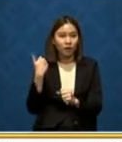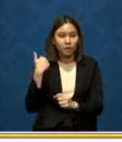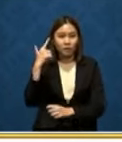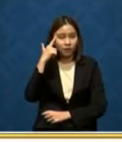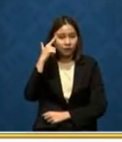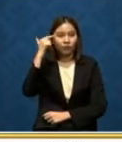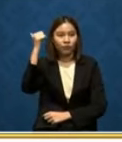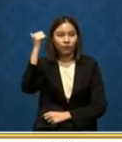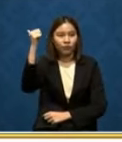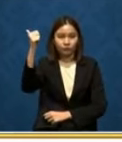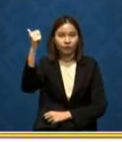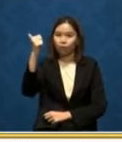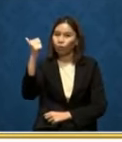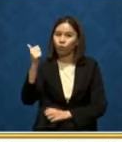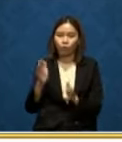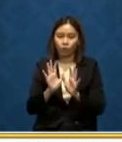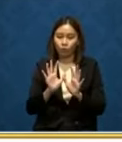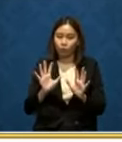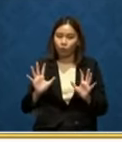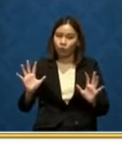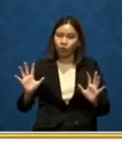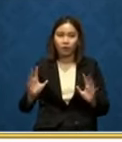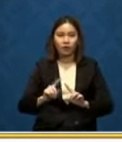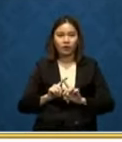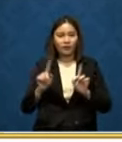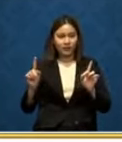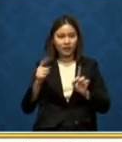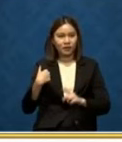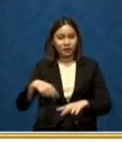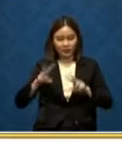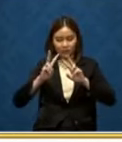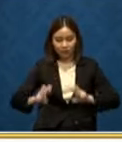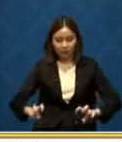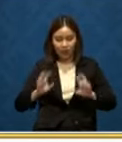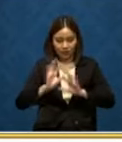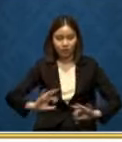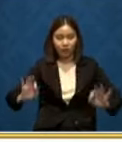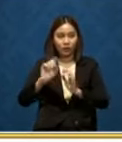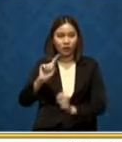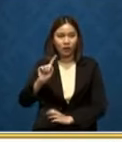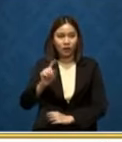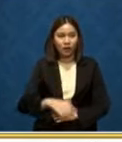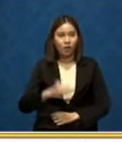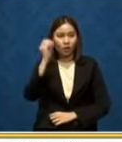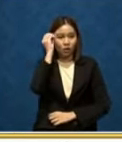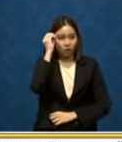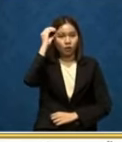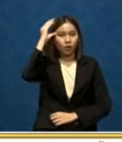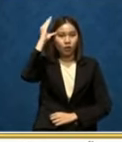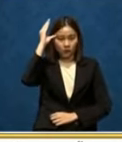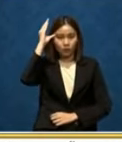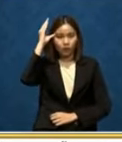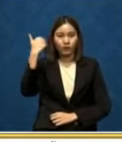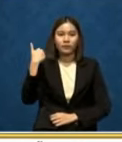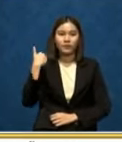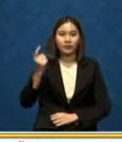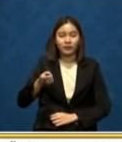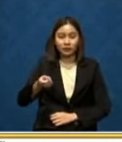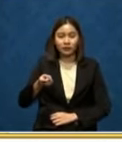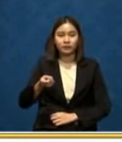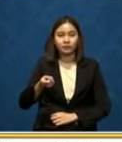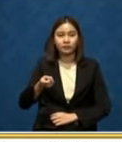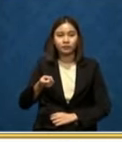ปราชญ์ราชบัณฑิตแน่นกลมแต่โจทย์ที่ต้องตีให้แตกก็คือว่าเราจะเอาองค์ความรู้ที่มีอย่างมากมาย